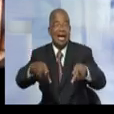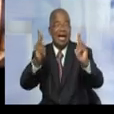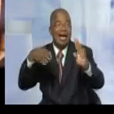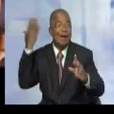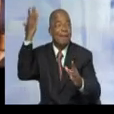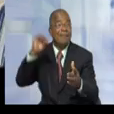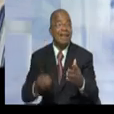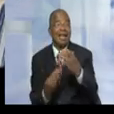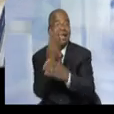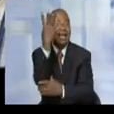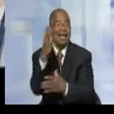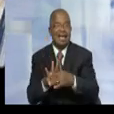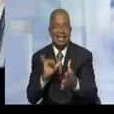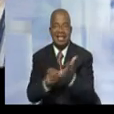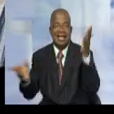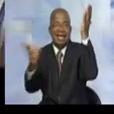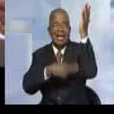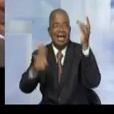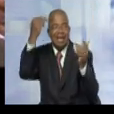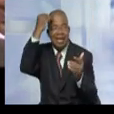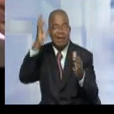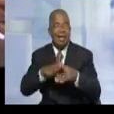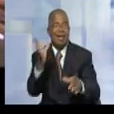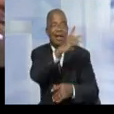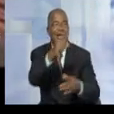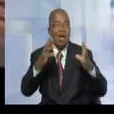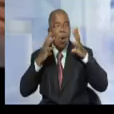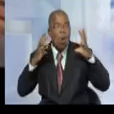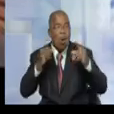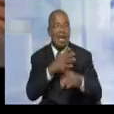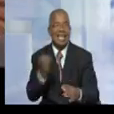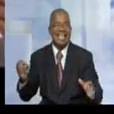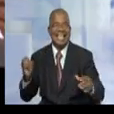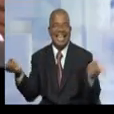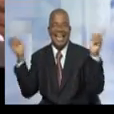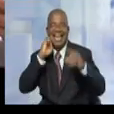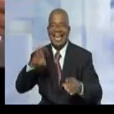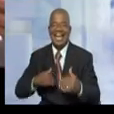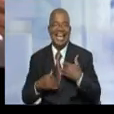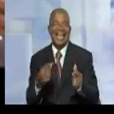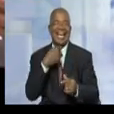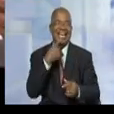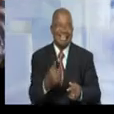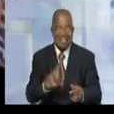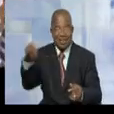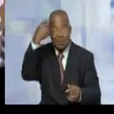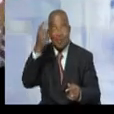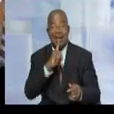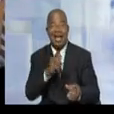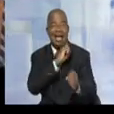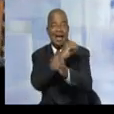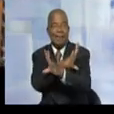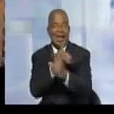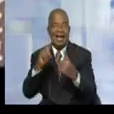de Hambol. La ministre Anne-Désirée Wouloto, quant à elle, a assuré de la disponibilité du gouvernement à